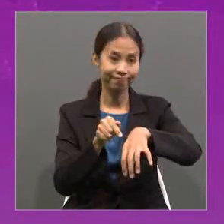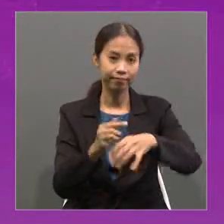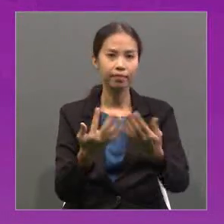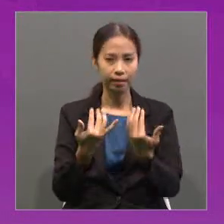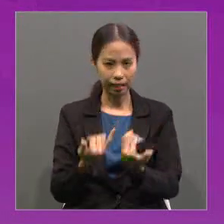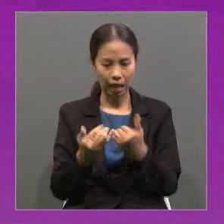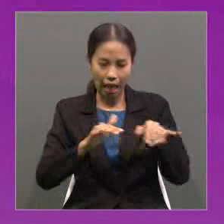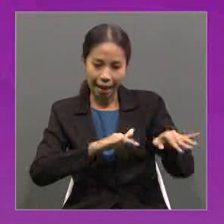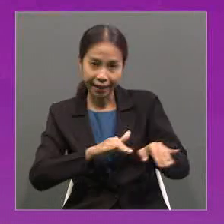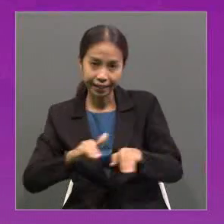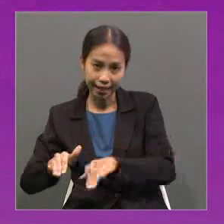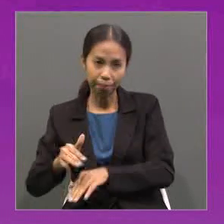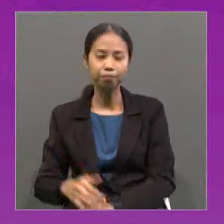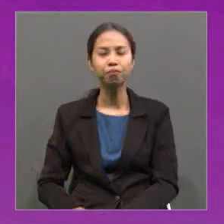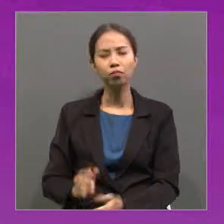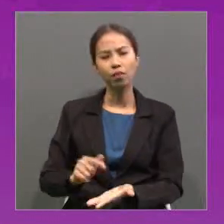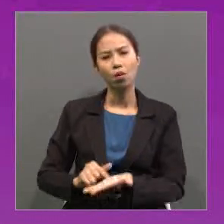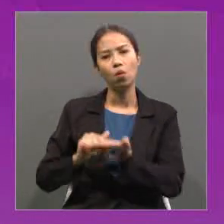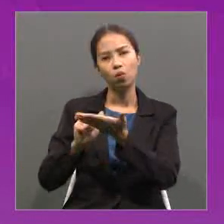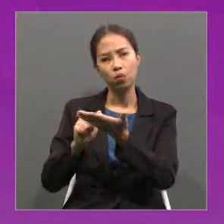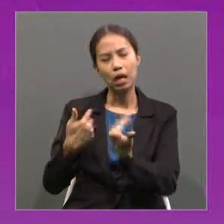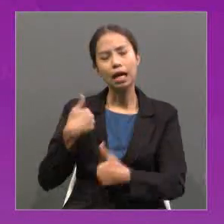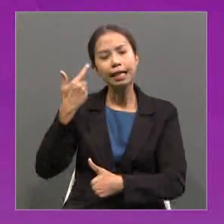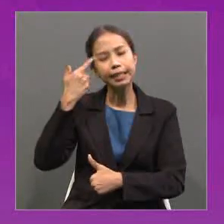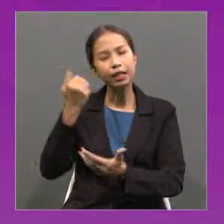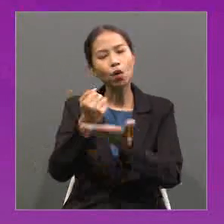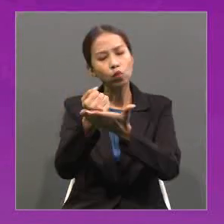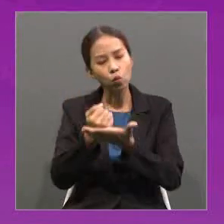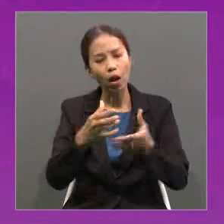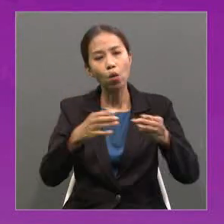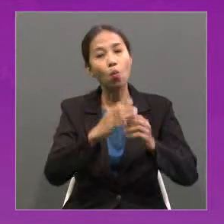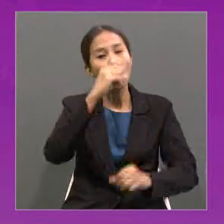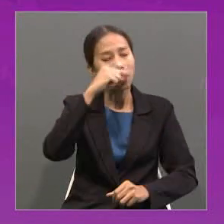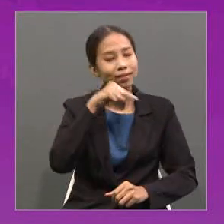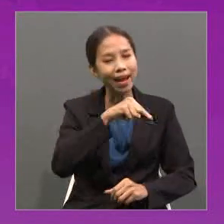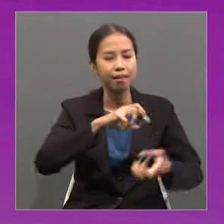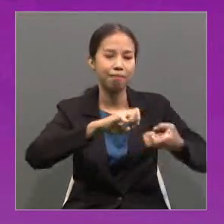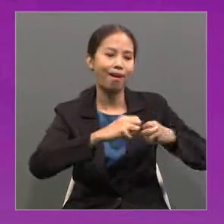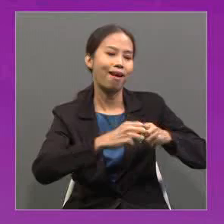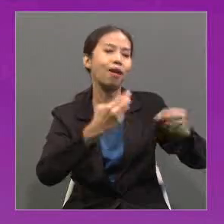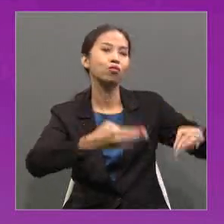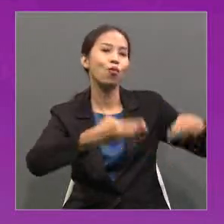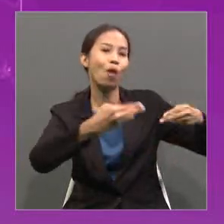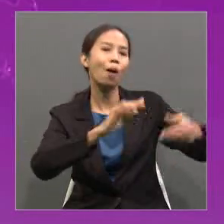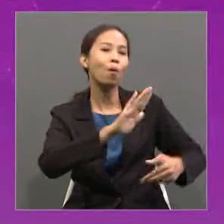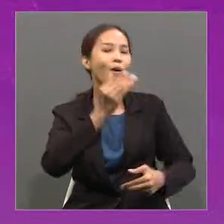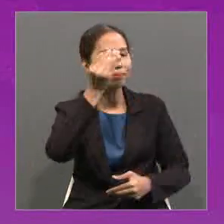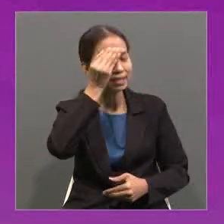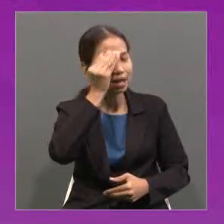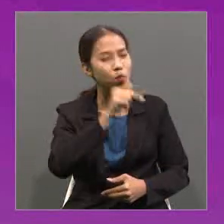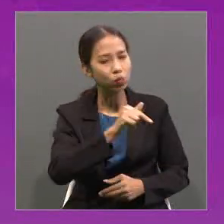ธกสเขาก็เตรียมเสนอบอร์ดค่ะเคาะมาตรการช่วยเหลือคนไทยที่ได้รับผลกระทบจากสงครามอิสราเอลในเดือนหน้า